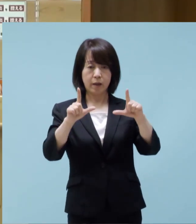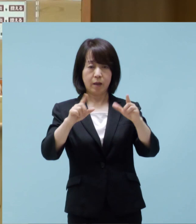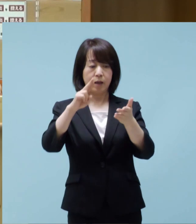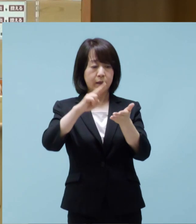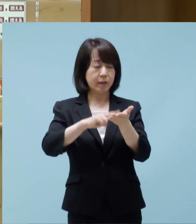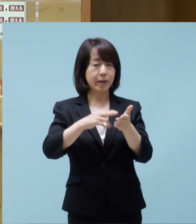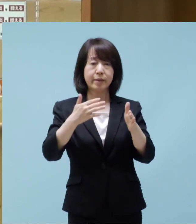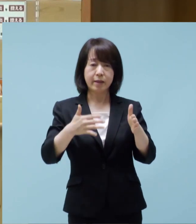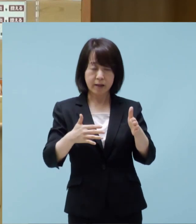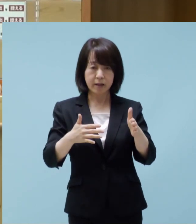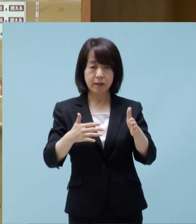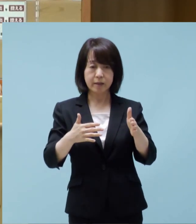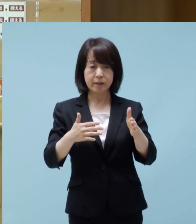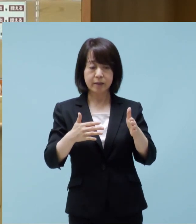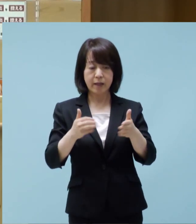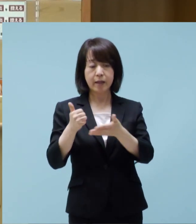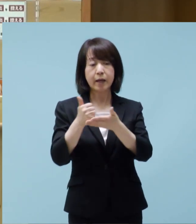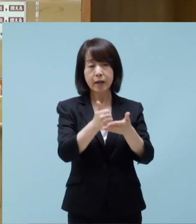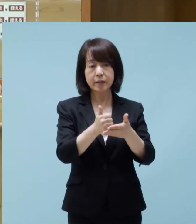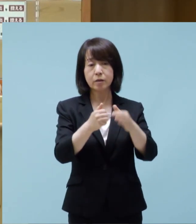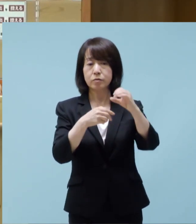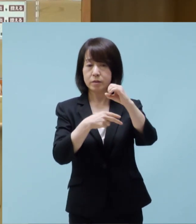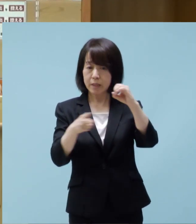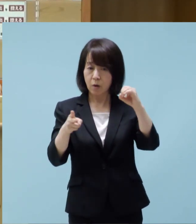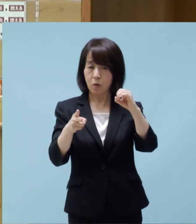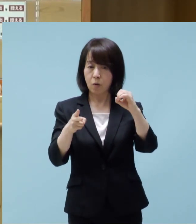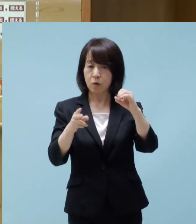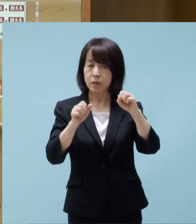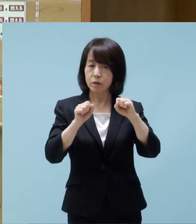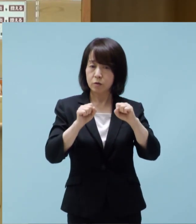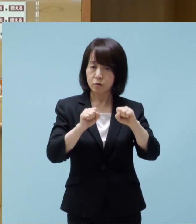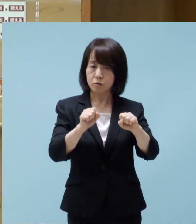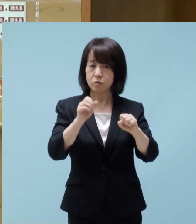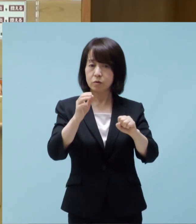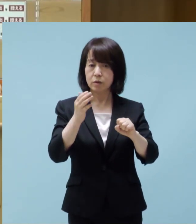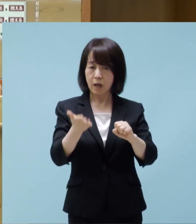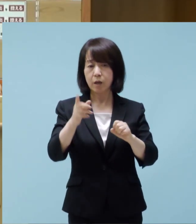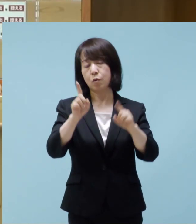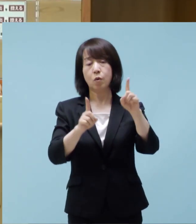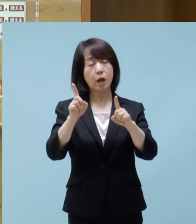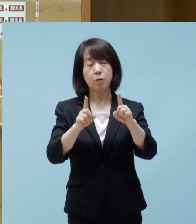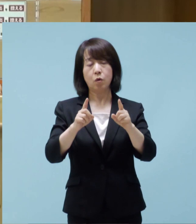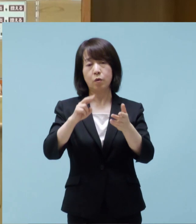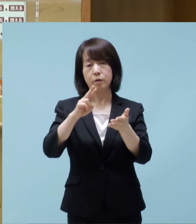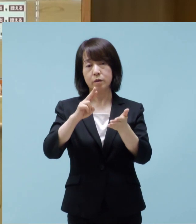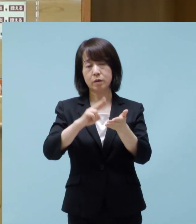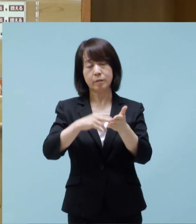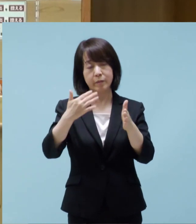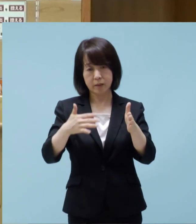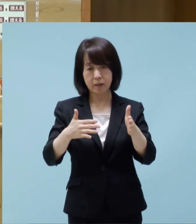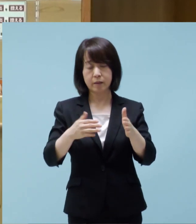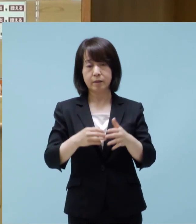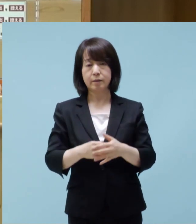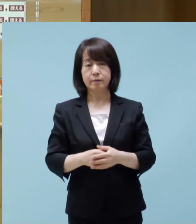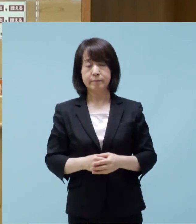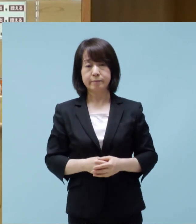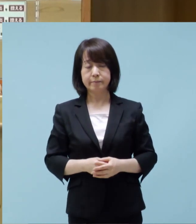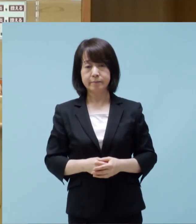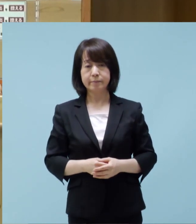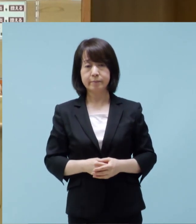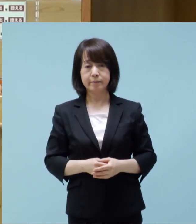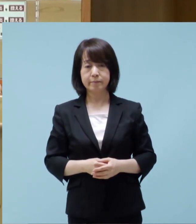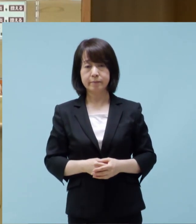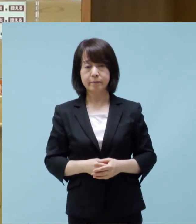含めてそうですけども、その東京大会の観客の取り扱いはですね、これ